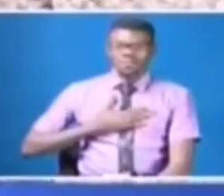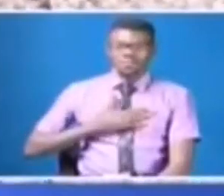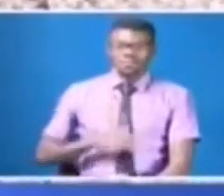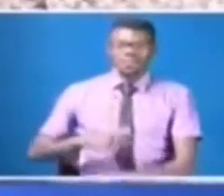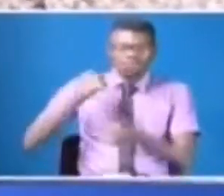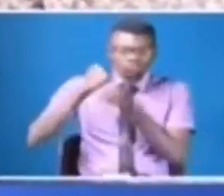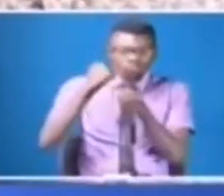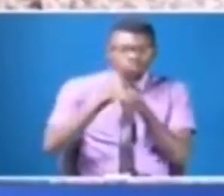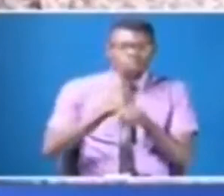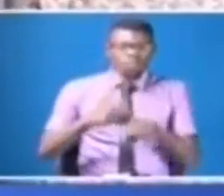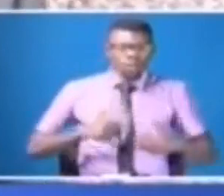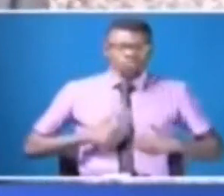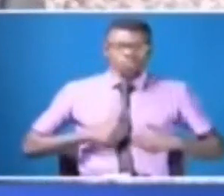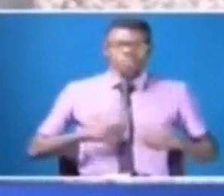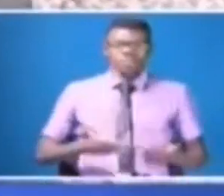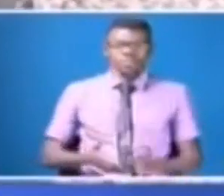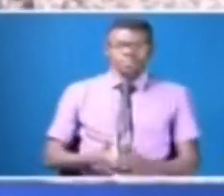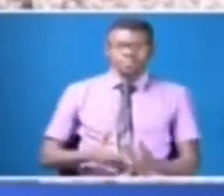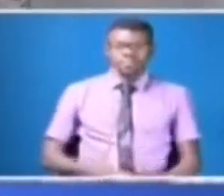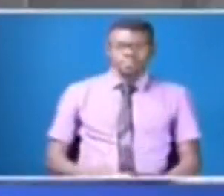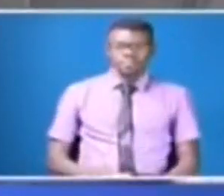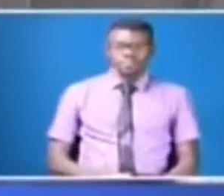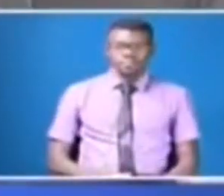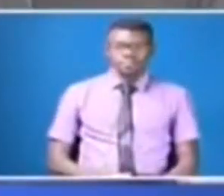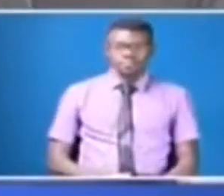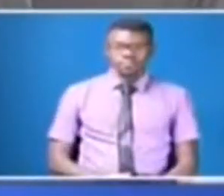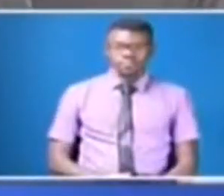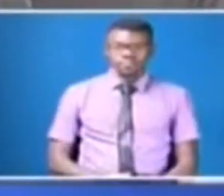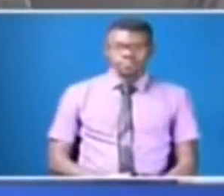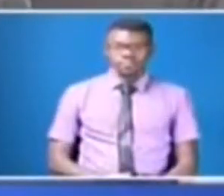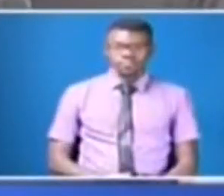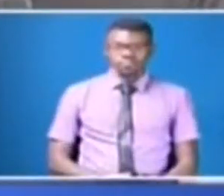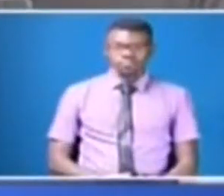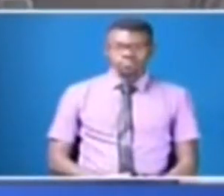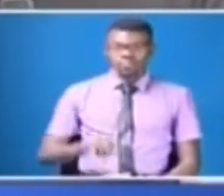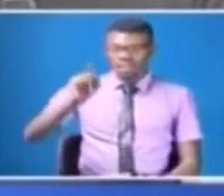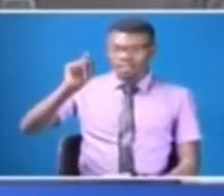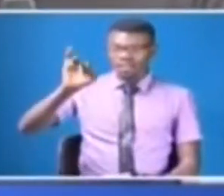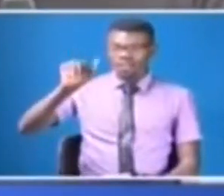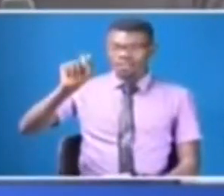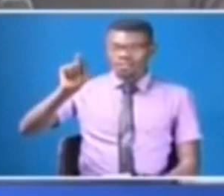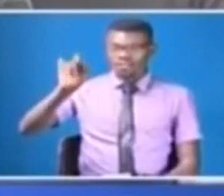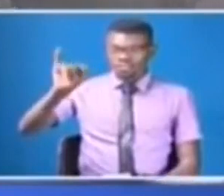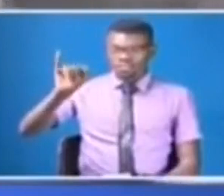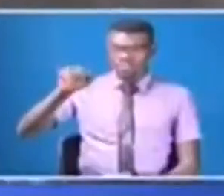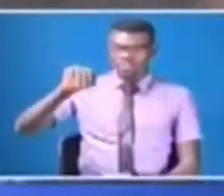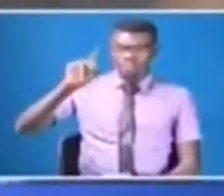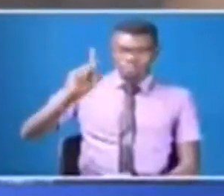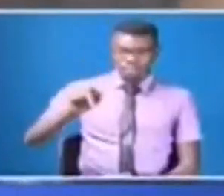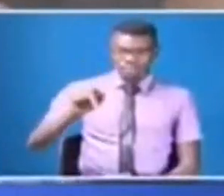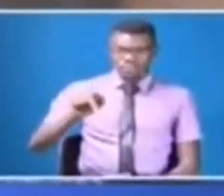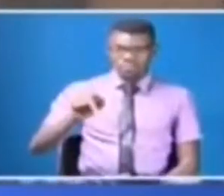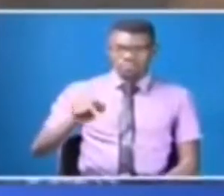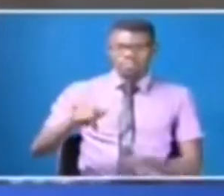Ni kazi ya vijana wetu. Na thinly veiled attack, Tiati Member of Parliament William Kamket slammed